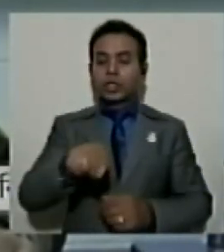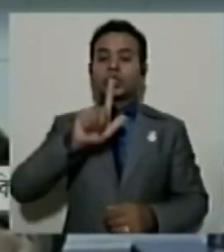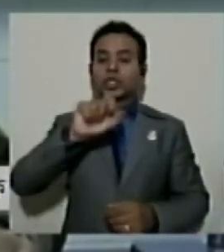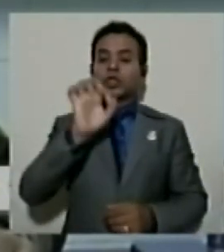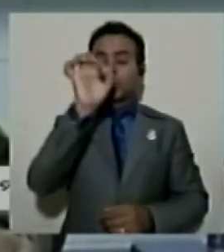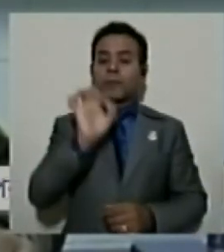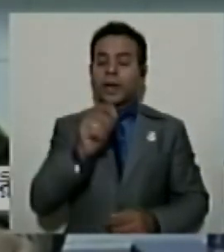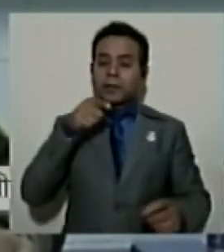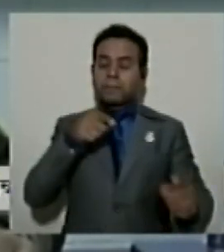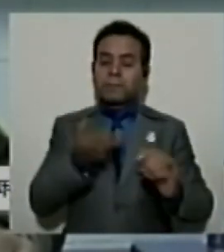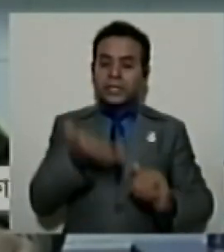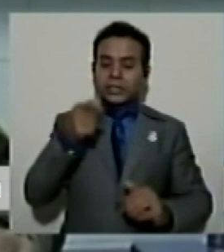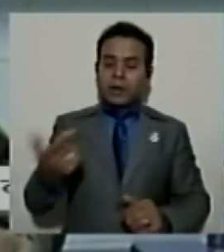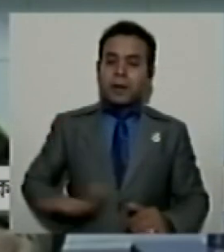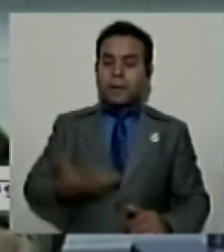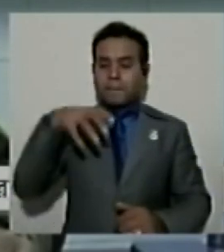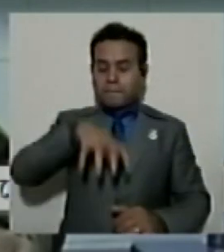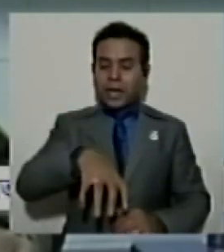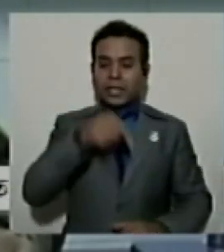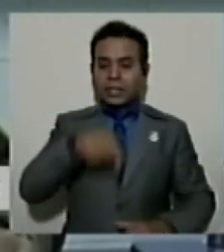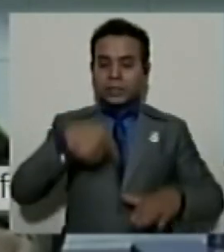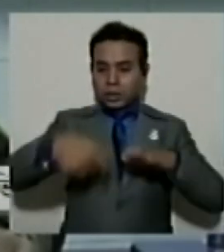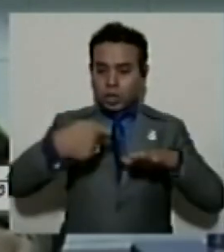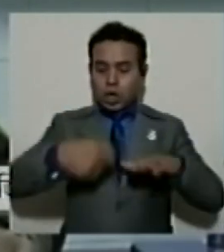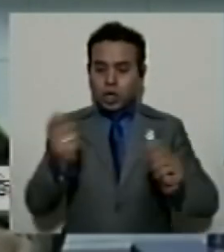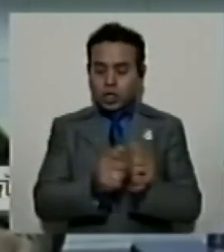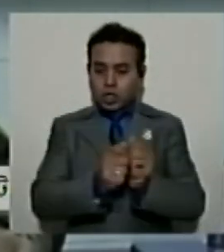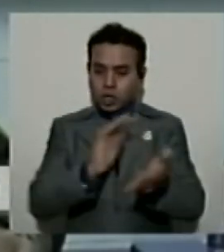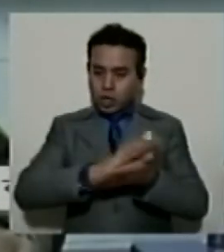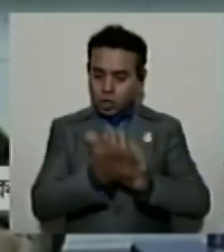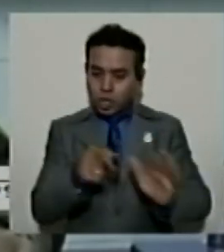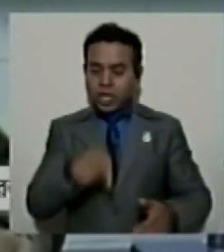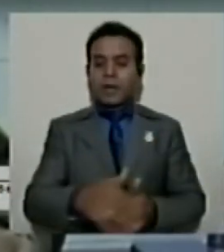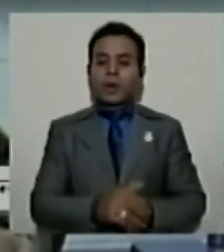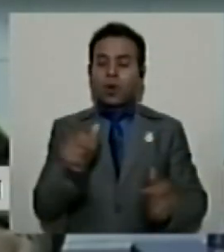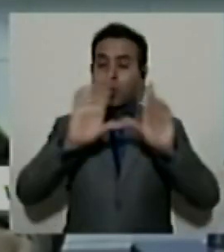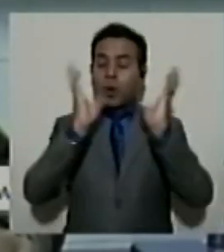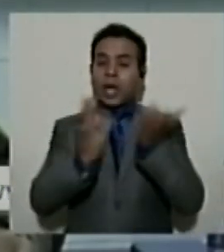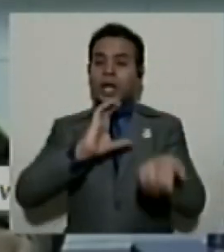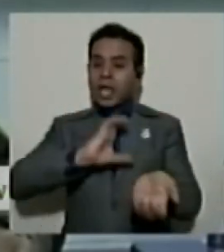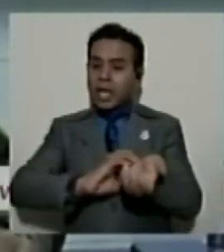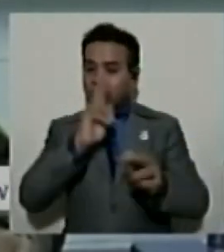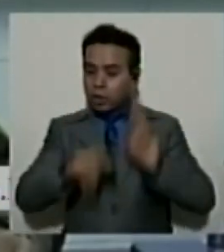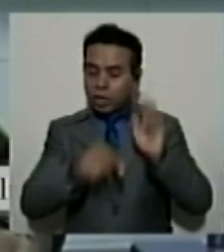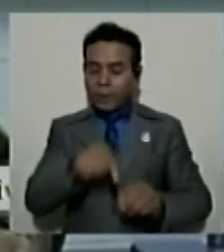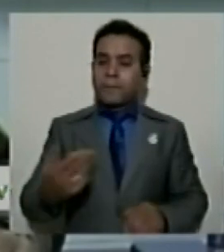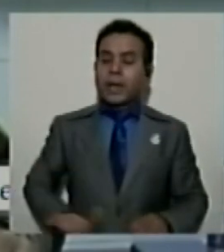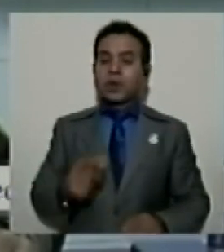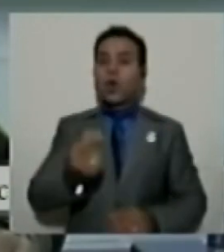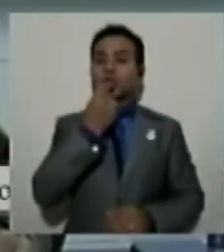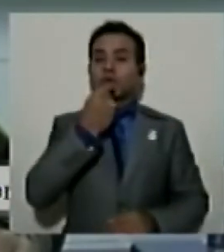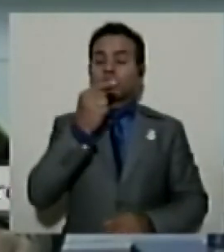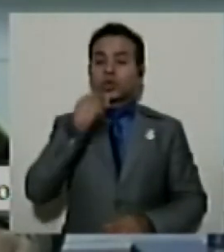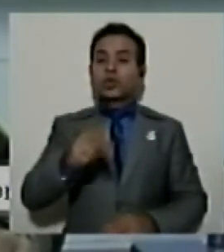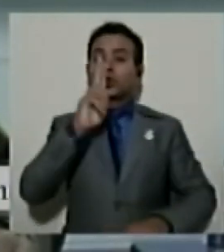ওষুধ প্রশাসন দপ্তরের যথাযথ মান অনুসরণ করে সেগুলো তৈরি করা হয় এবং